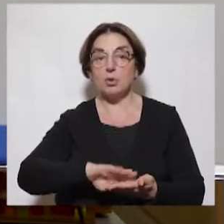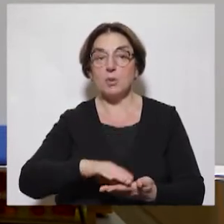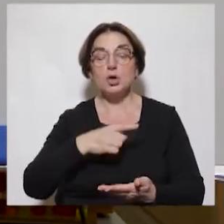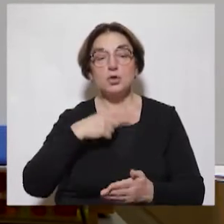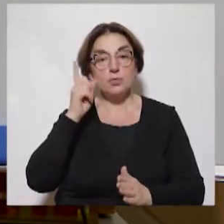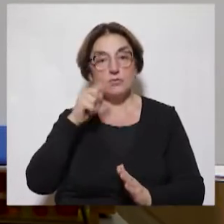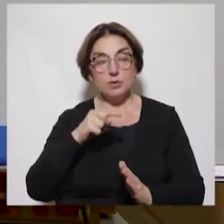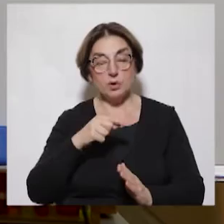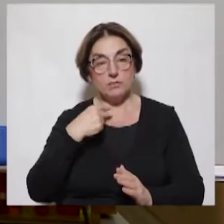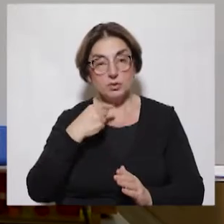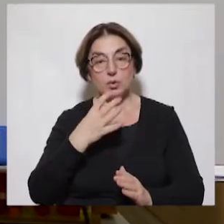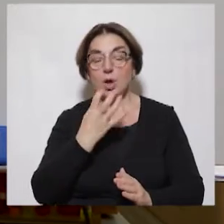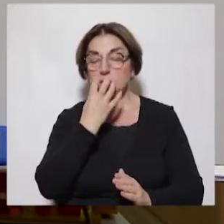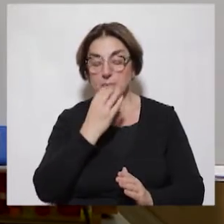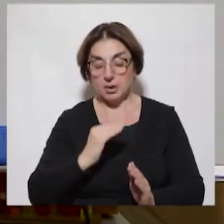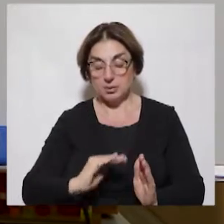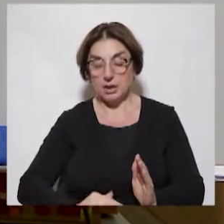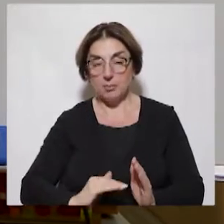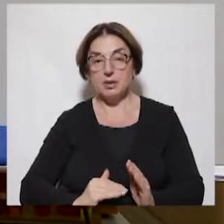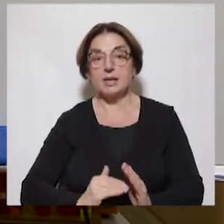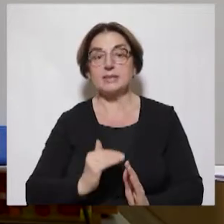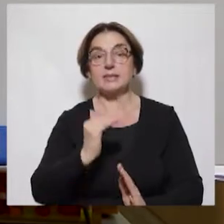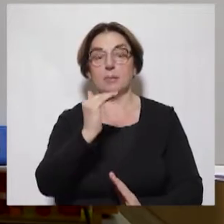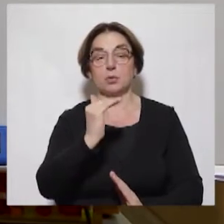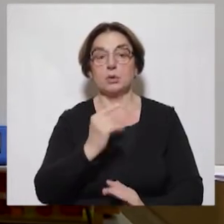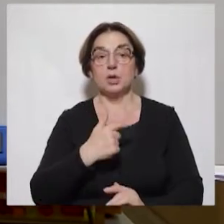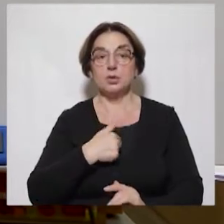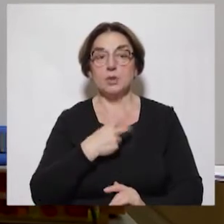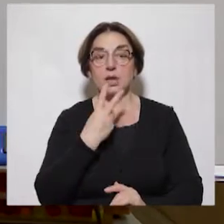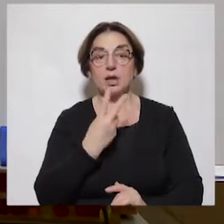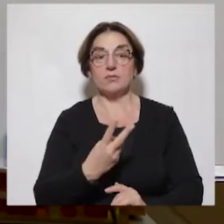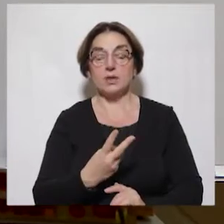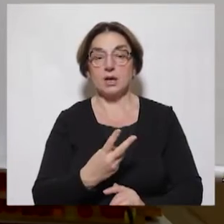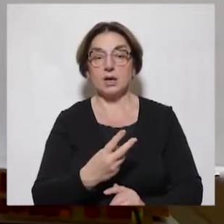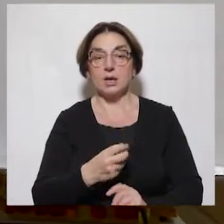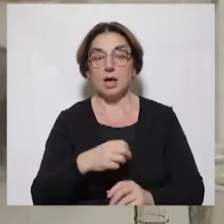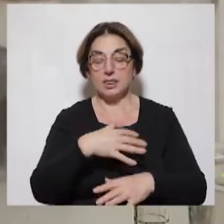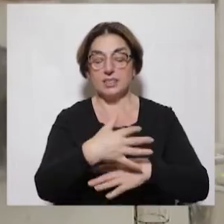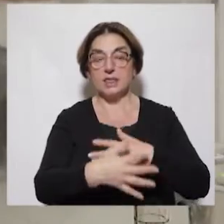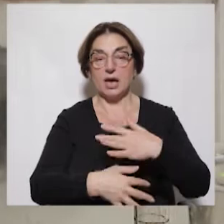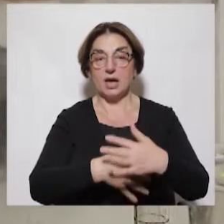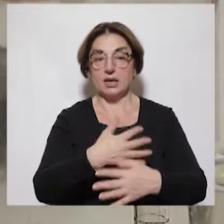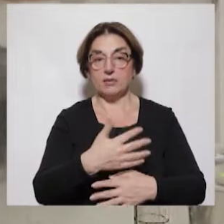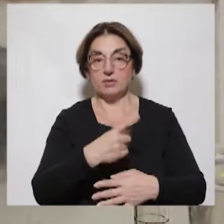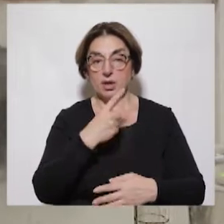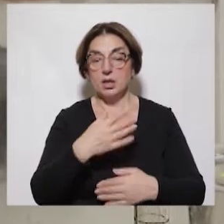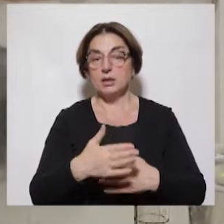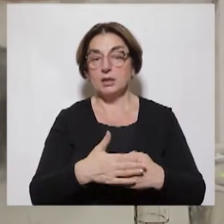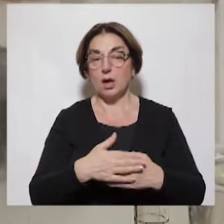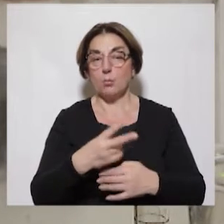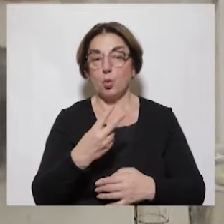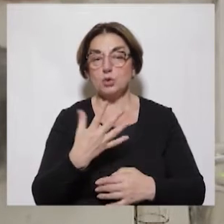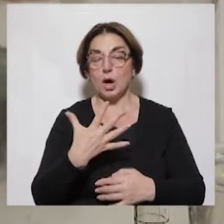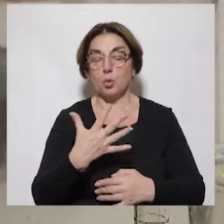რომ ტემპერატურა მიდის ქვევიდან მზევით, ანუ დაბალი ტემპერატურიდან მაღლა. ჩვენ ახლა ჩვენი სარეაქციო ნარევი დაახლოებით 25